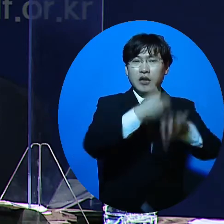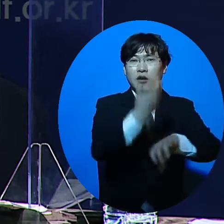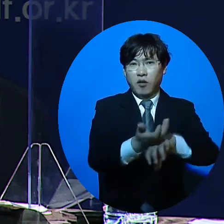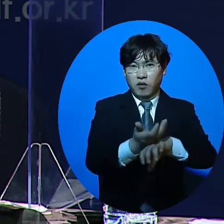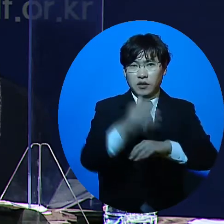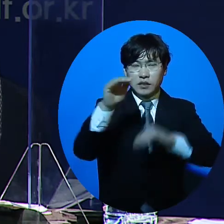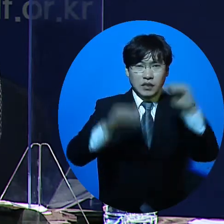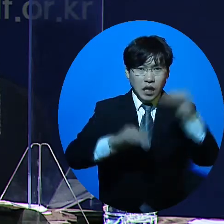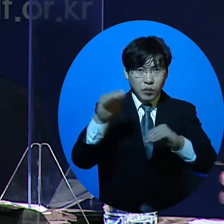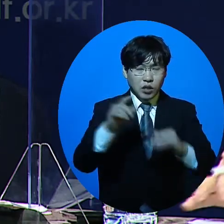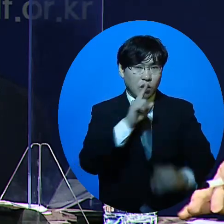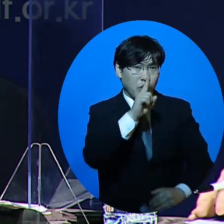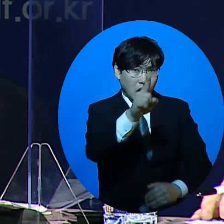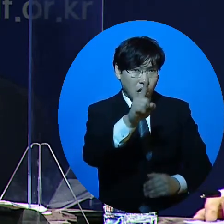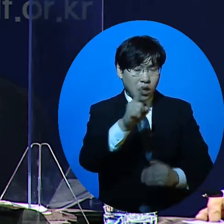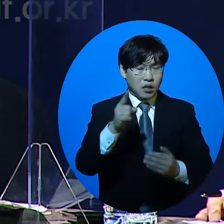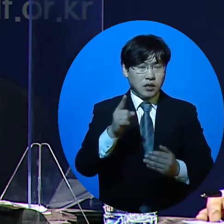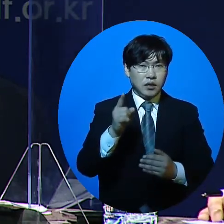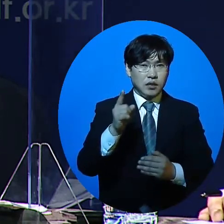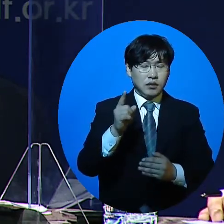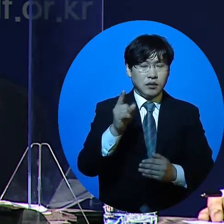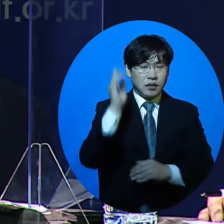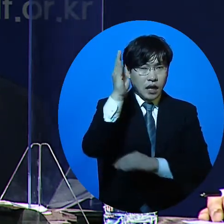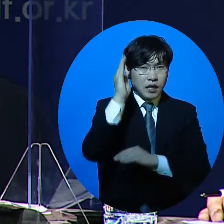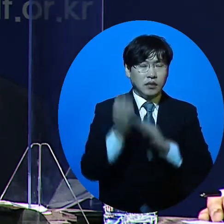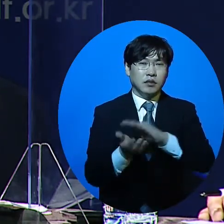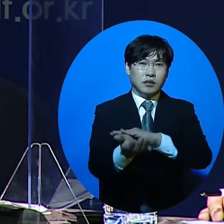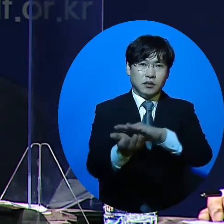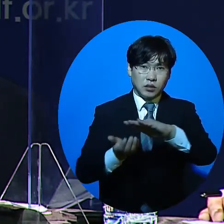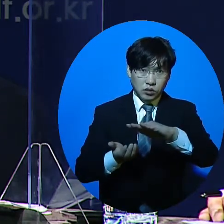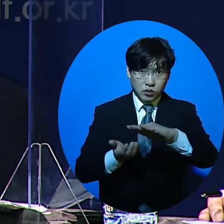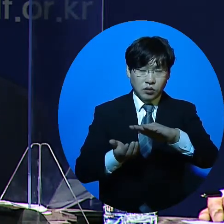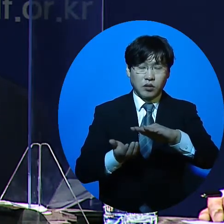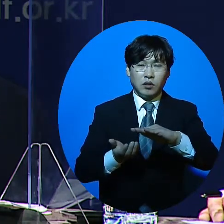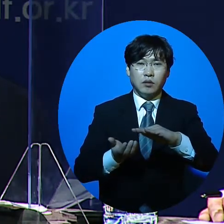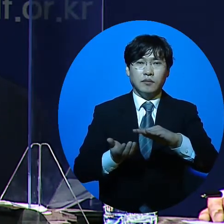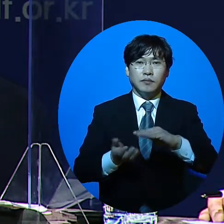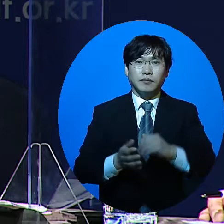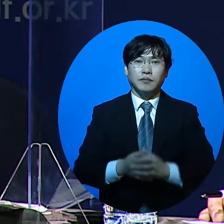역차별이라고 주장하거나 말씀하시기 이전에